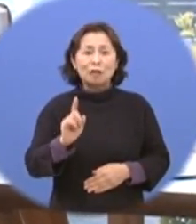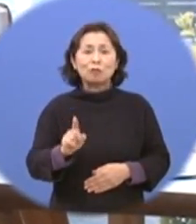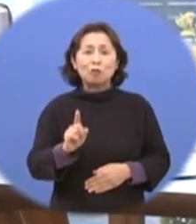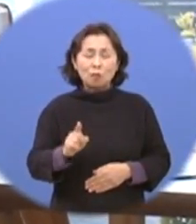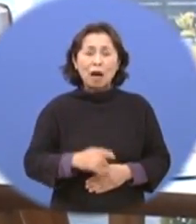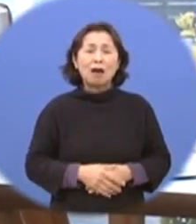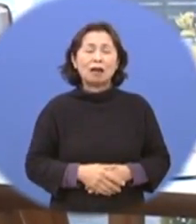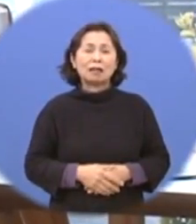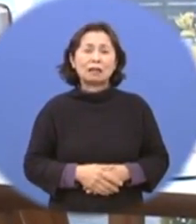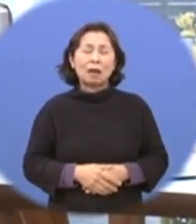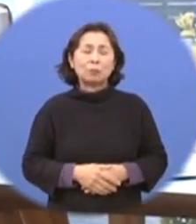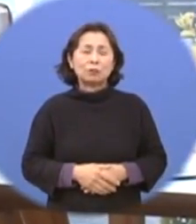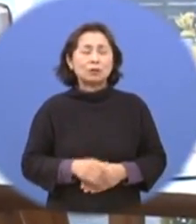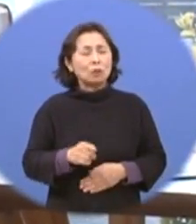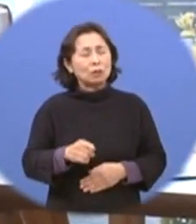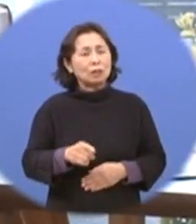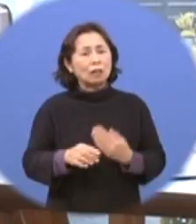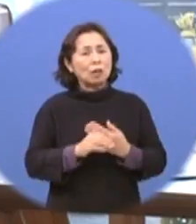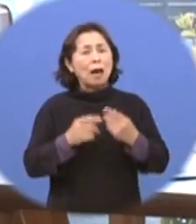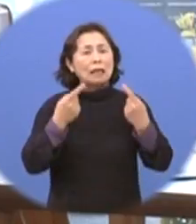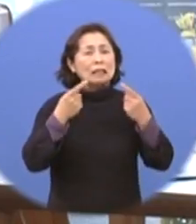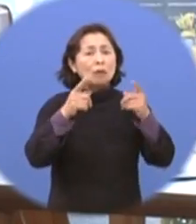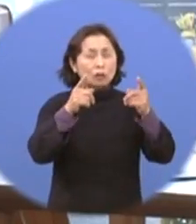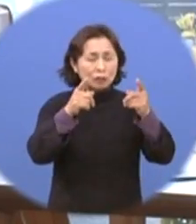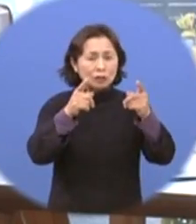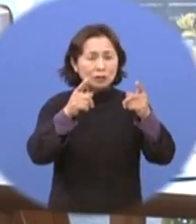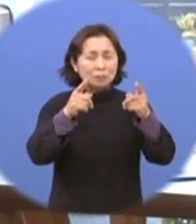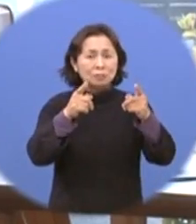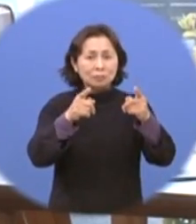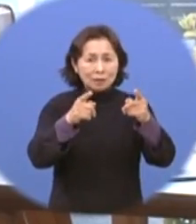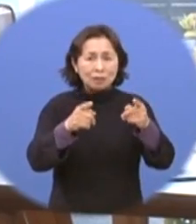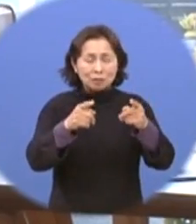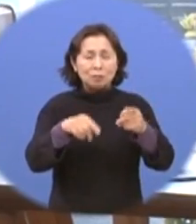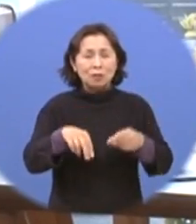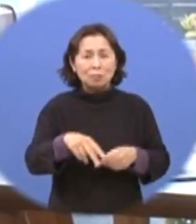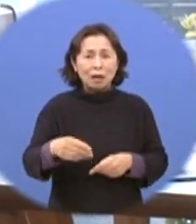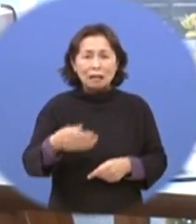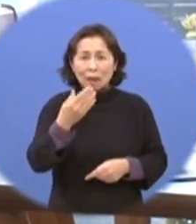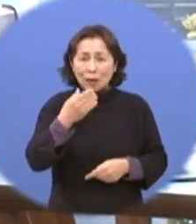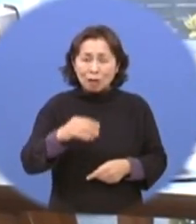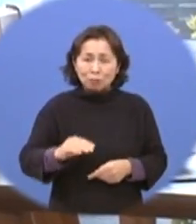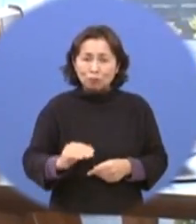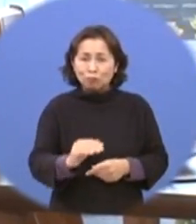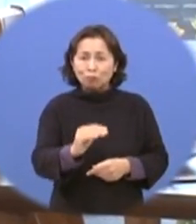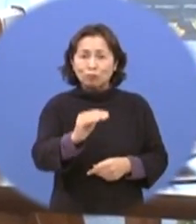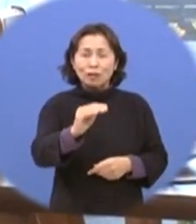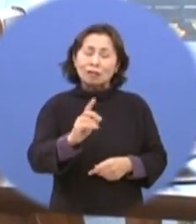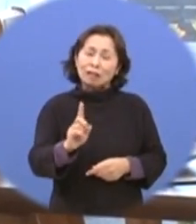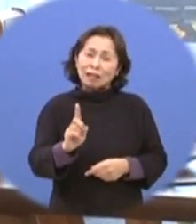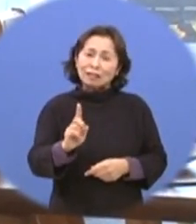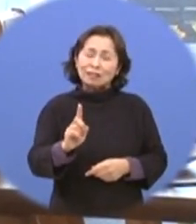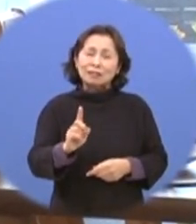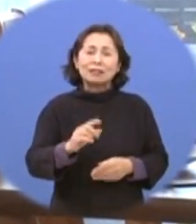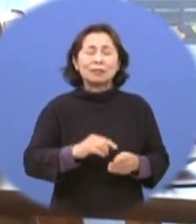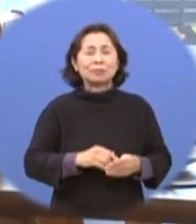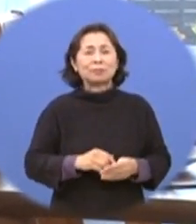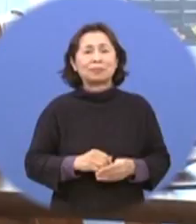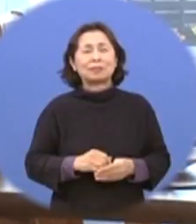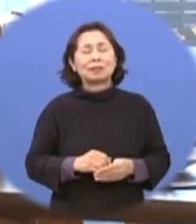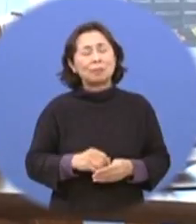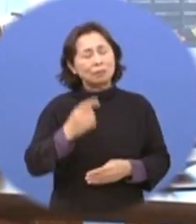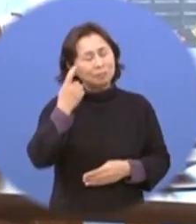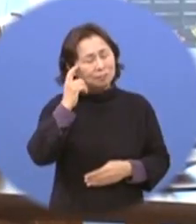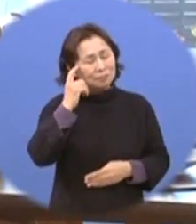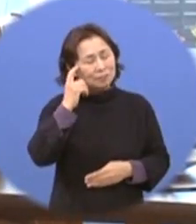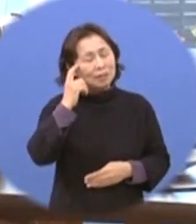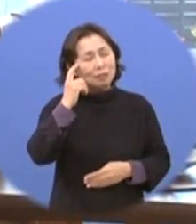ですけどもその位の趣旨は何を食べて育ったのかというのが棒が流れて